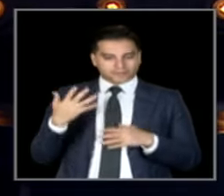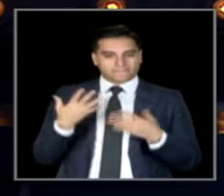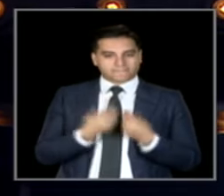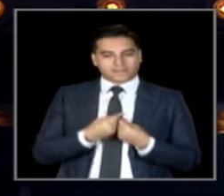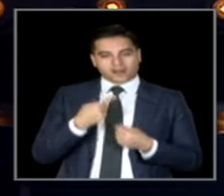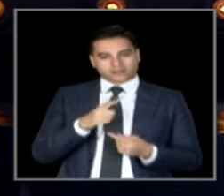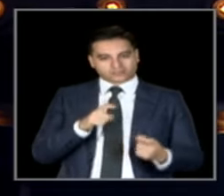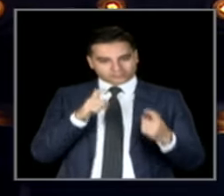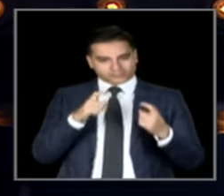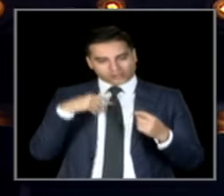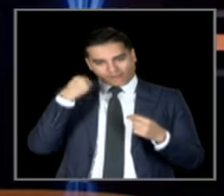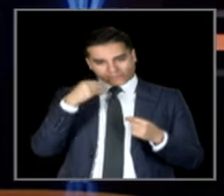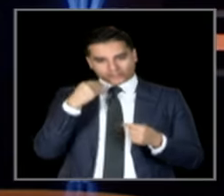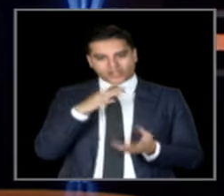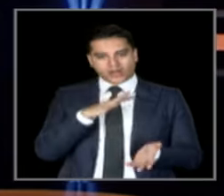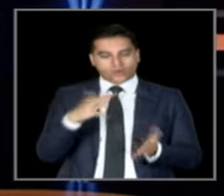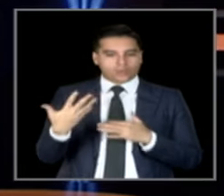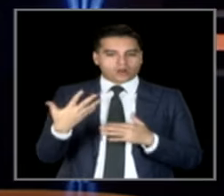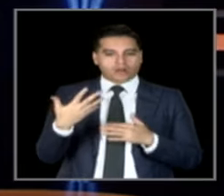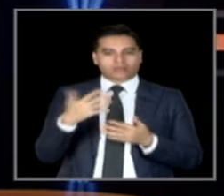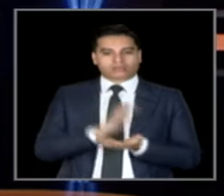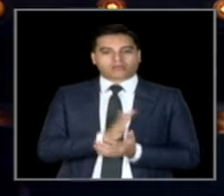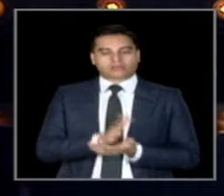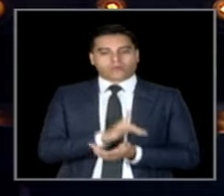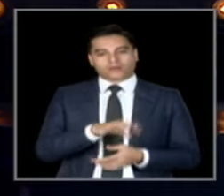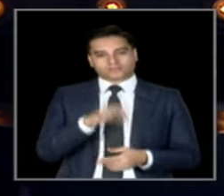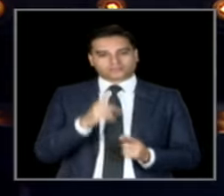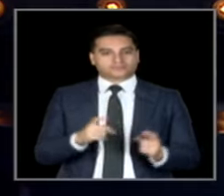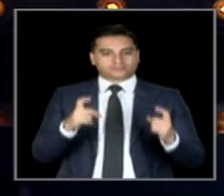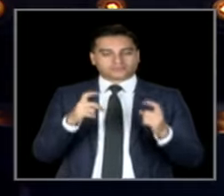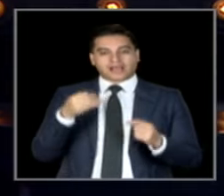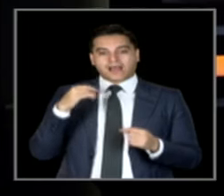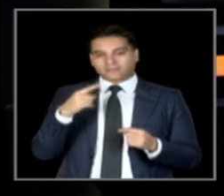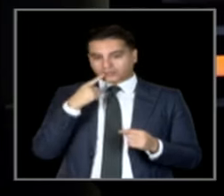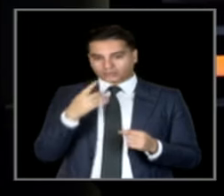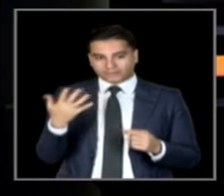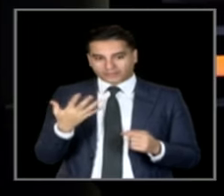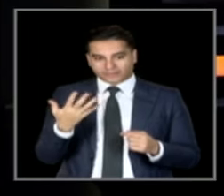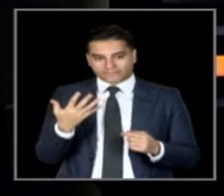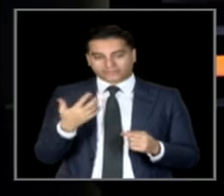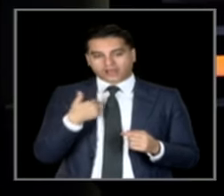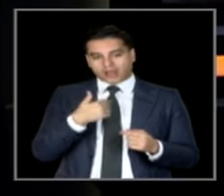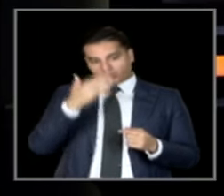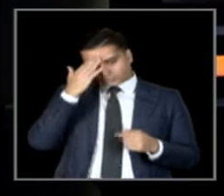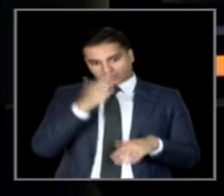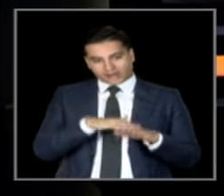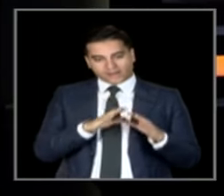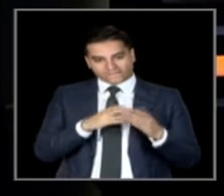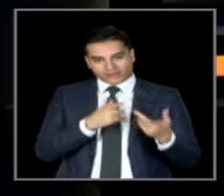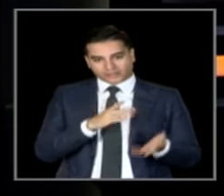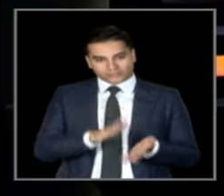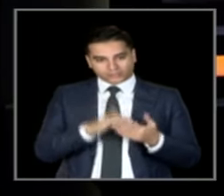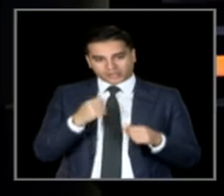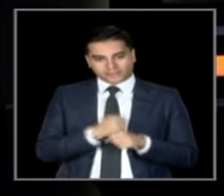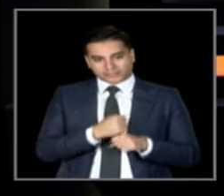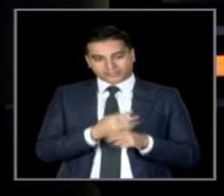من كفر الشيخ وطنطا. عايز تقول حاجة يا أحمد؟ اتفضل. يعني حابب أشكر التيم، هما ما قصروش في أي